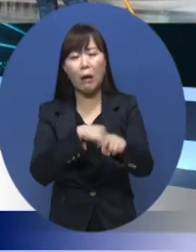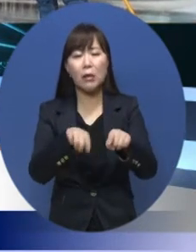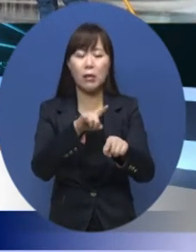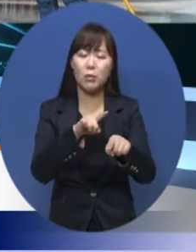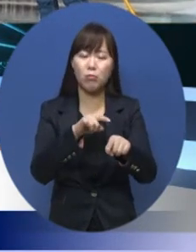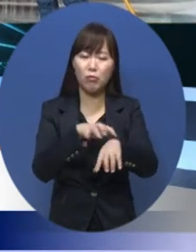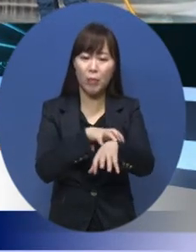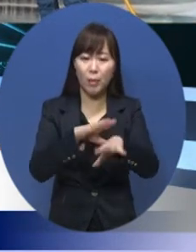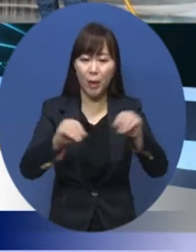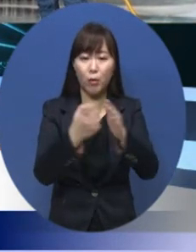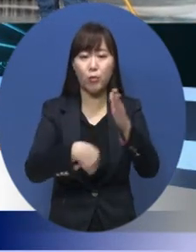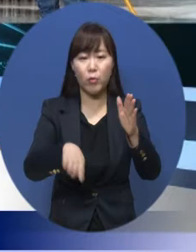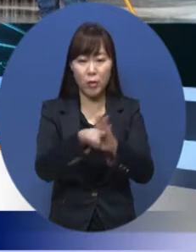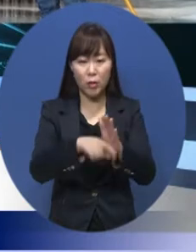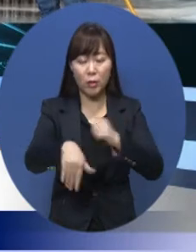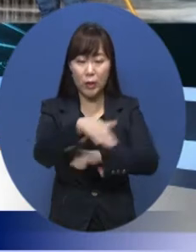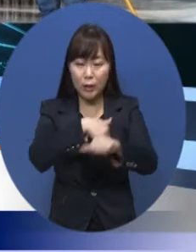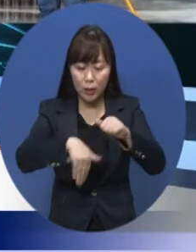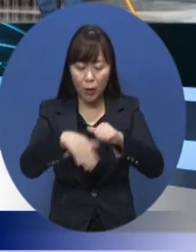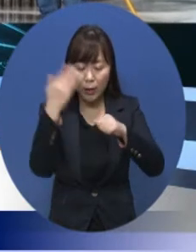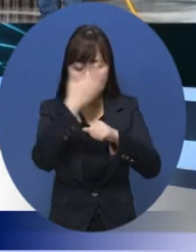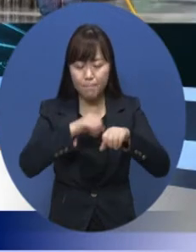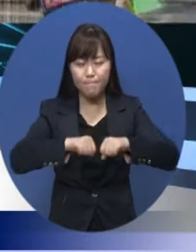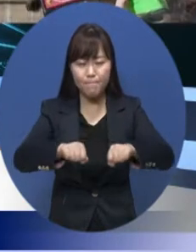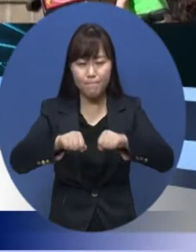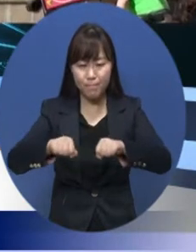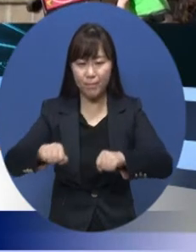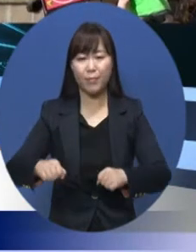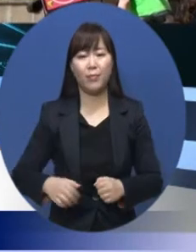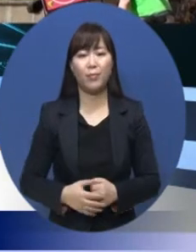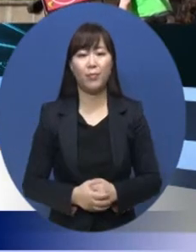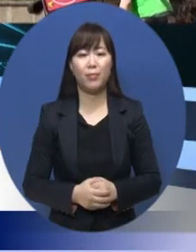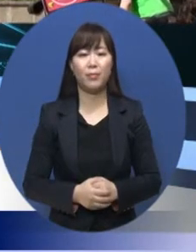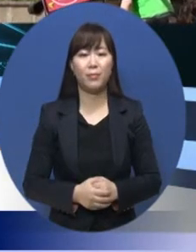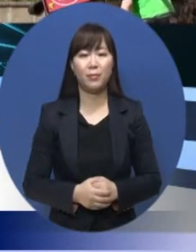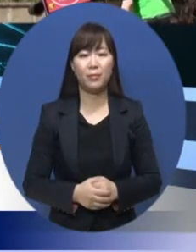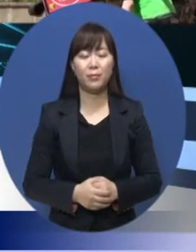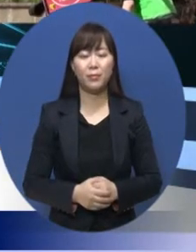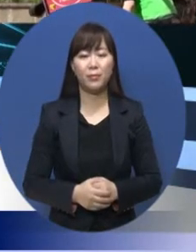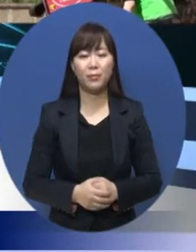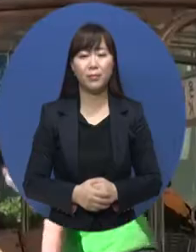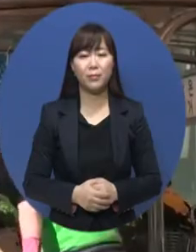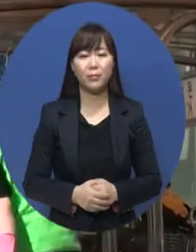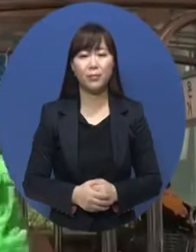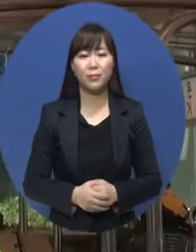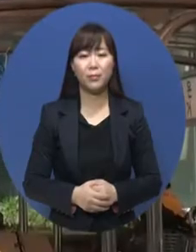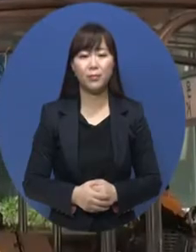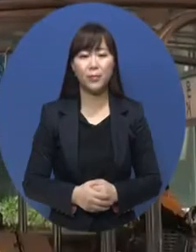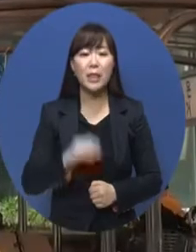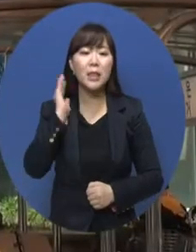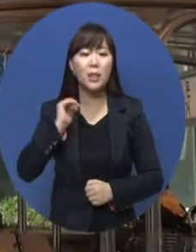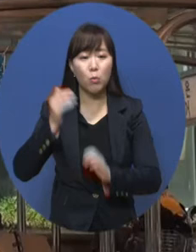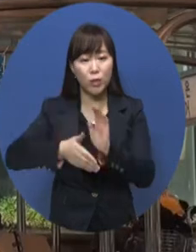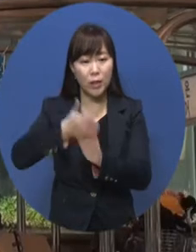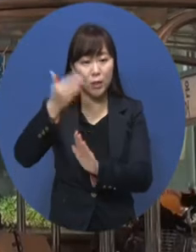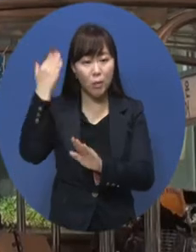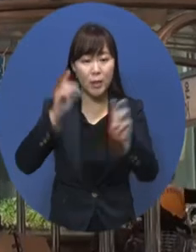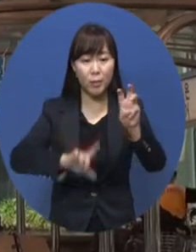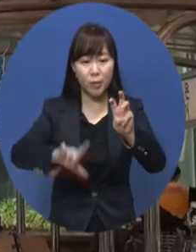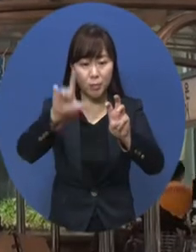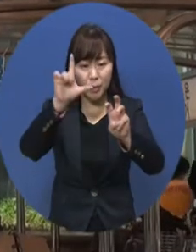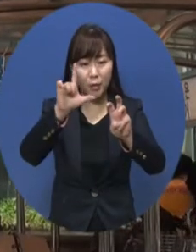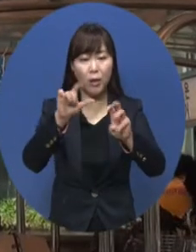위해 노숙지역 대청소에 나섰습니다. 정우선 기자가 보도합니다. 의정부시는 지난달